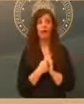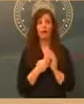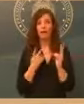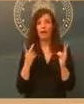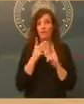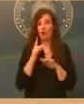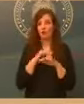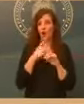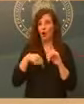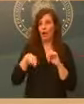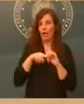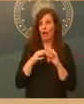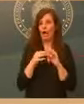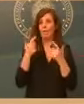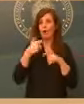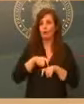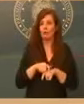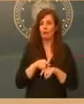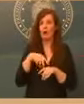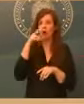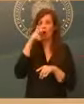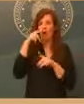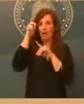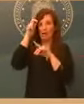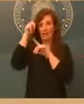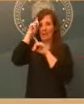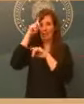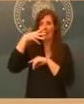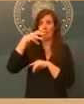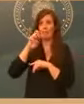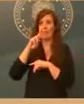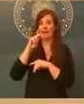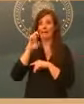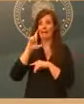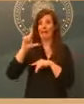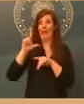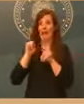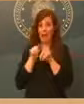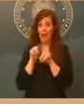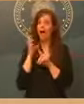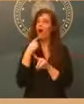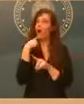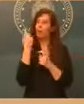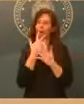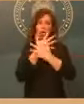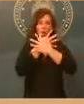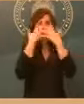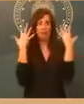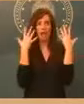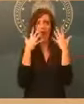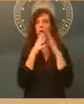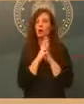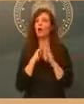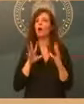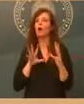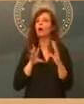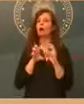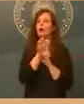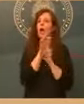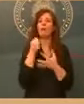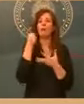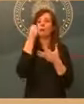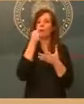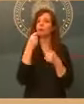Cancelliera Merkel ha detto chiaramente che il Recovery Fund non basta e che ha detto